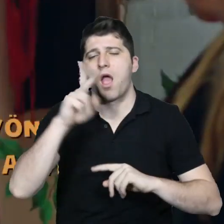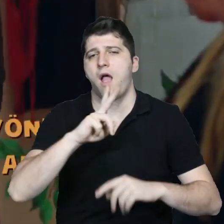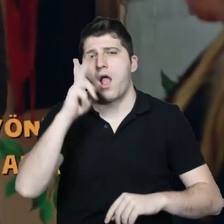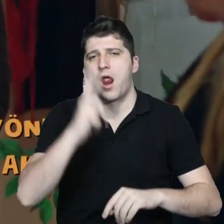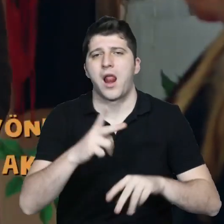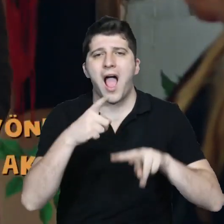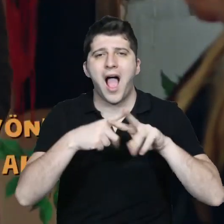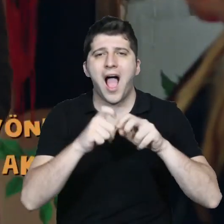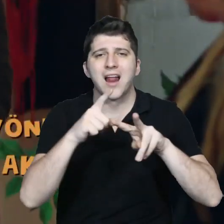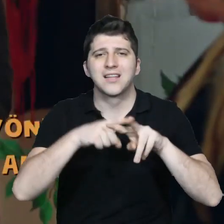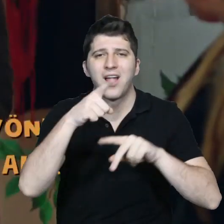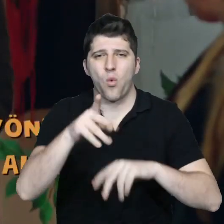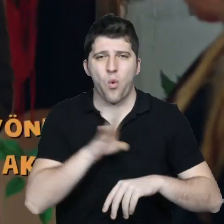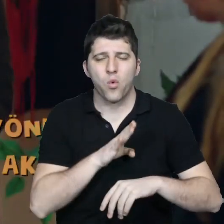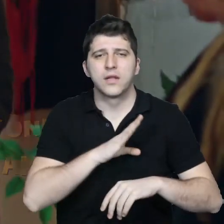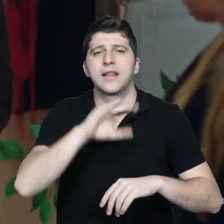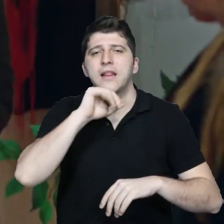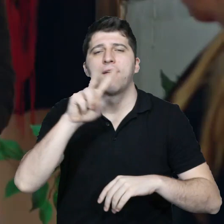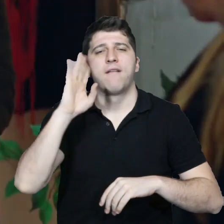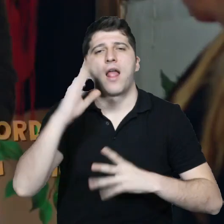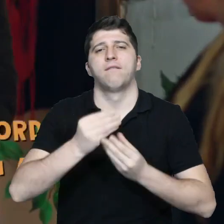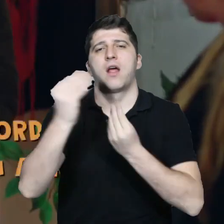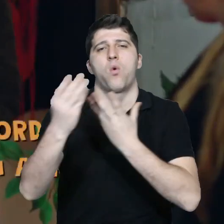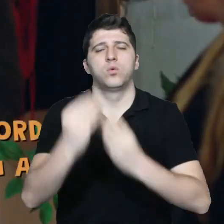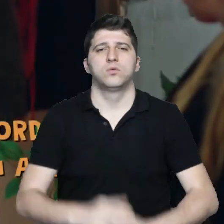Arda Akartürk'ün velayeti dedesi Erol Ejder Bey'e verildi.